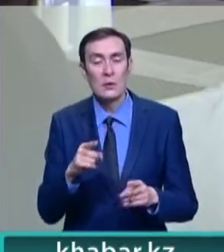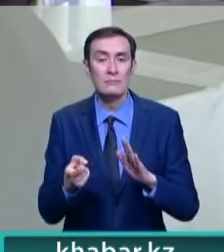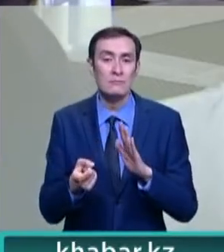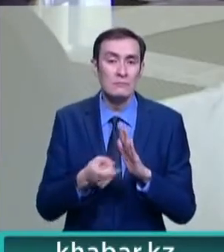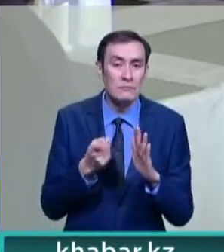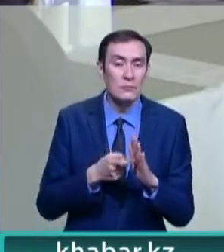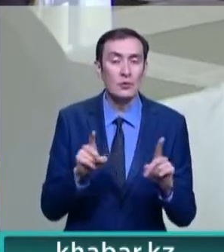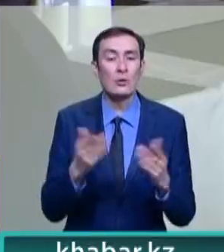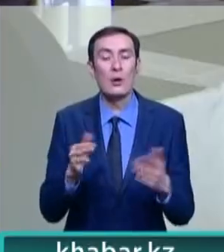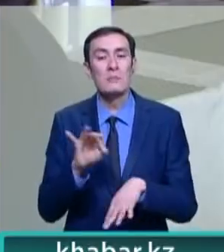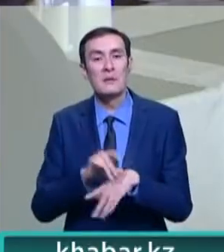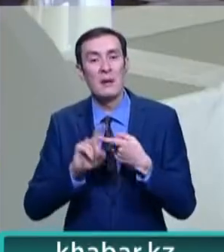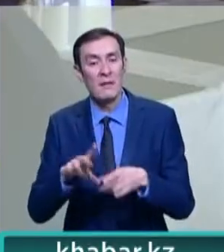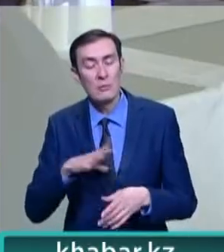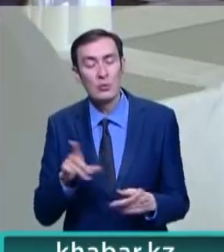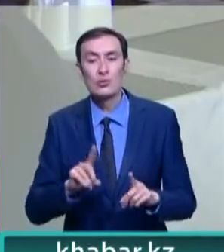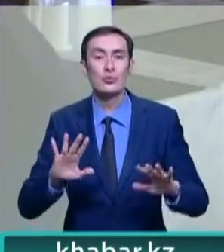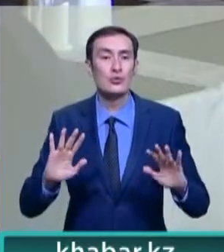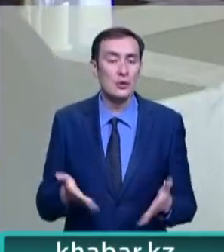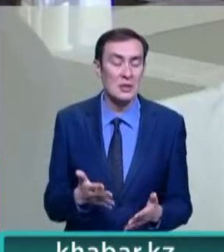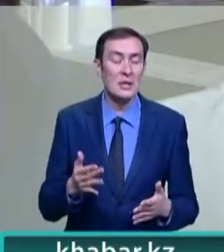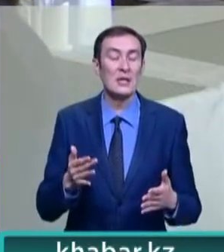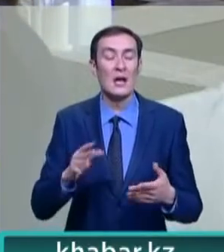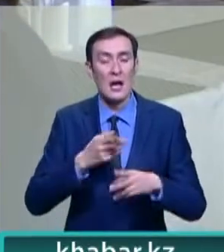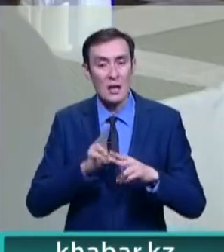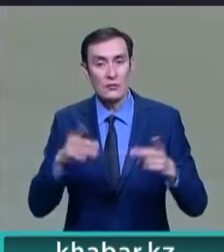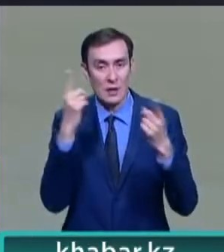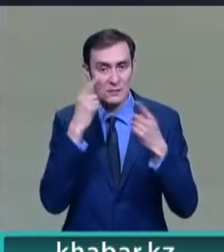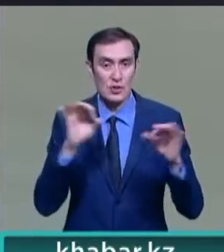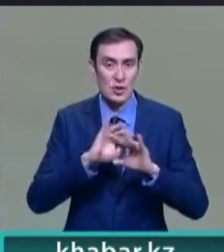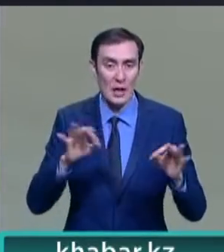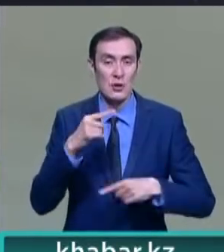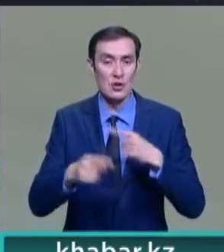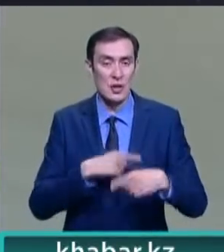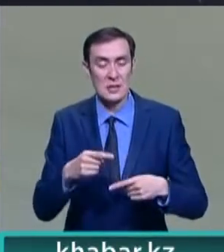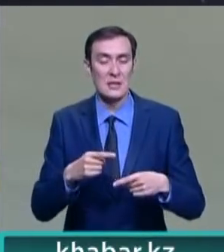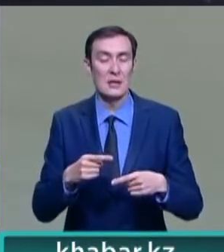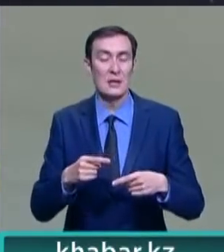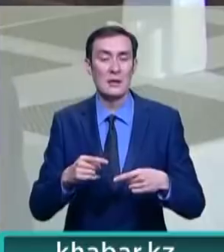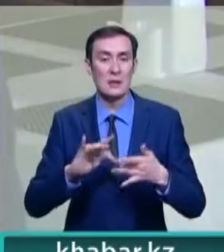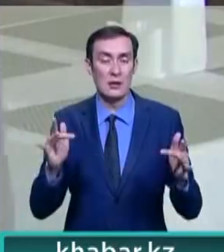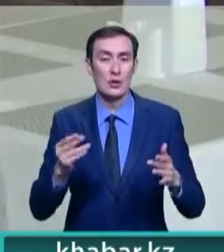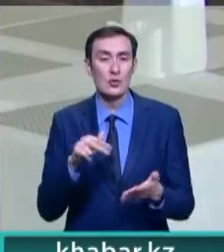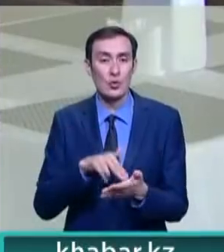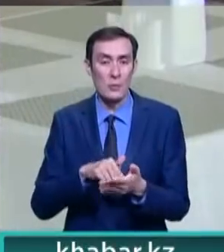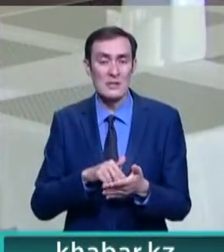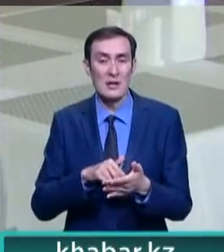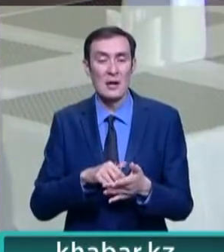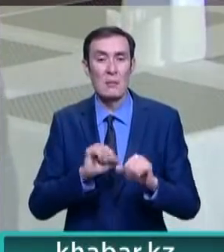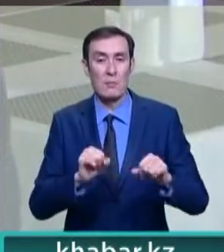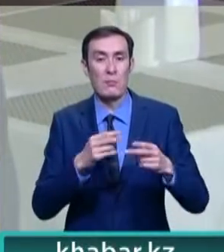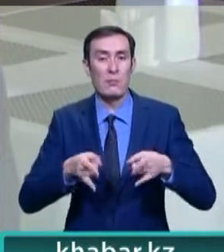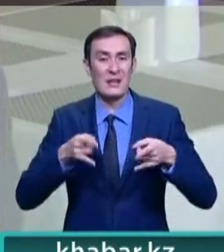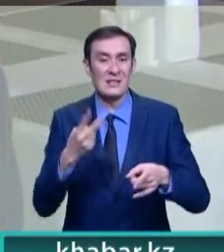узнаем диагноз, узнаем, что случилось, и потом все это освещаем в СМИ. В среднем стоимость протеза 2 миллиона